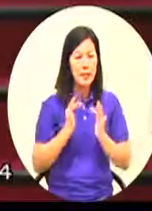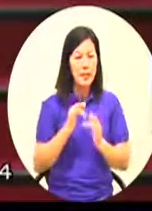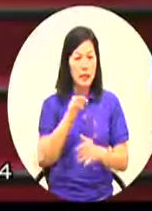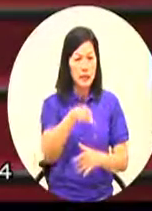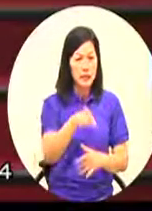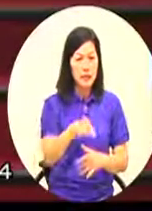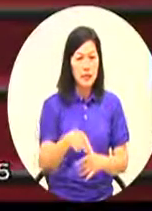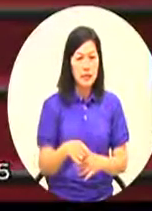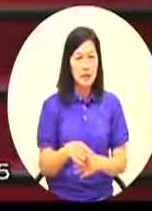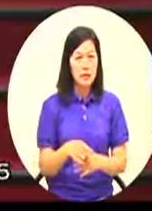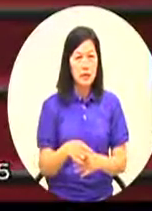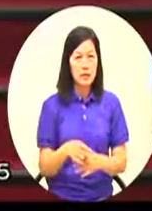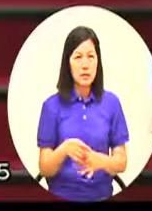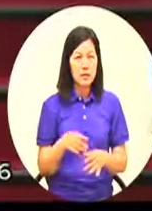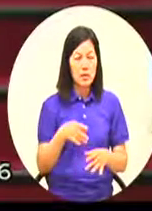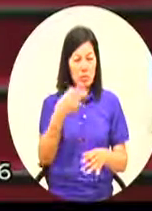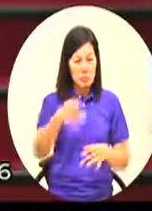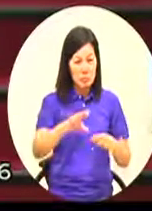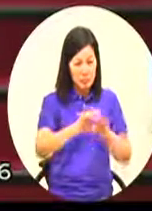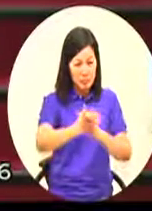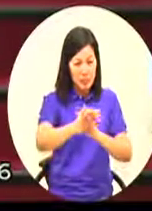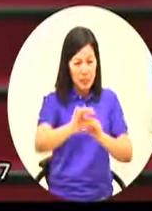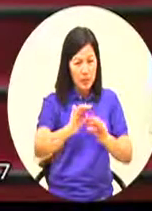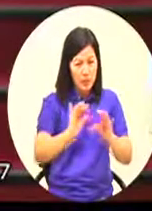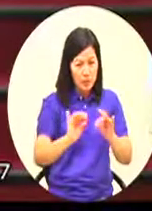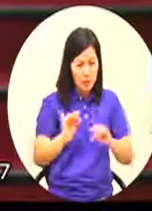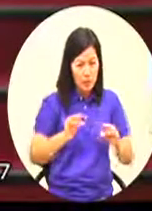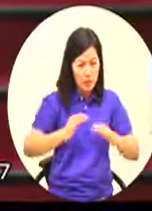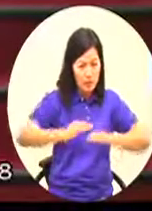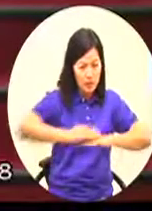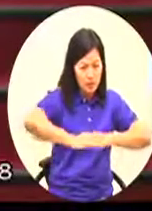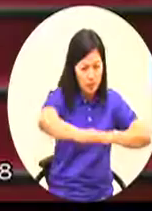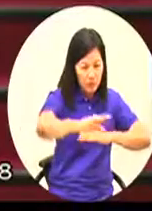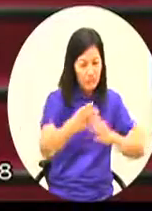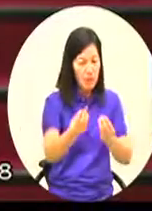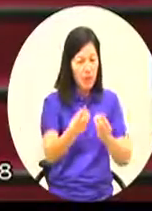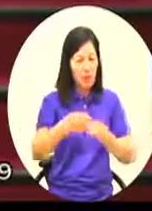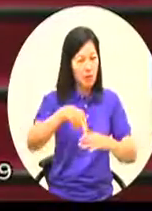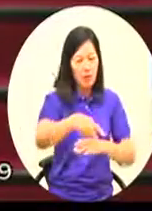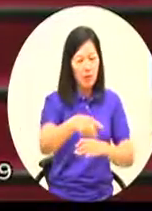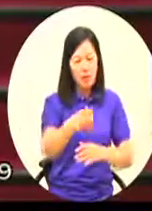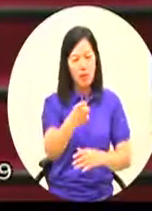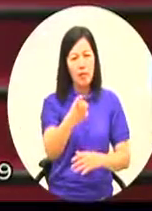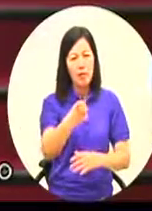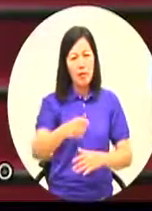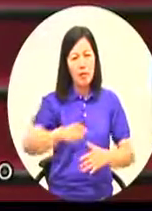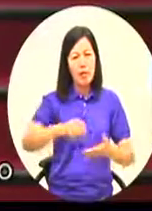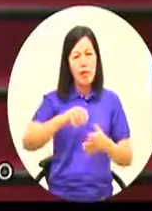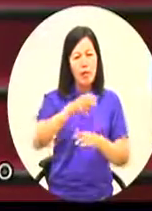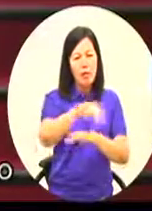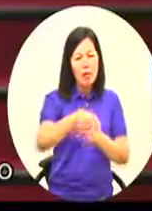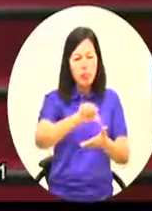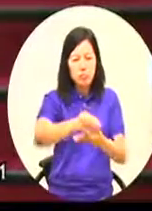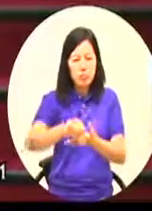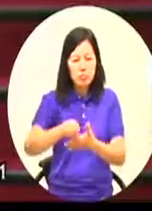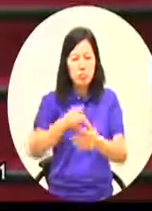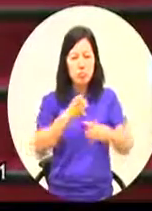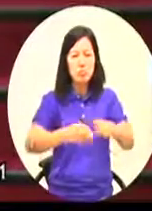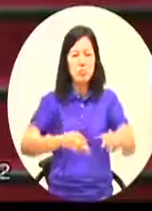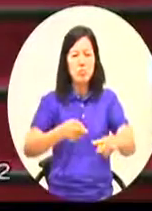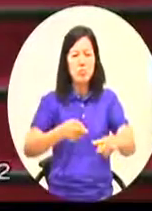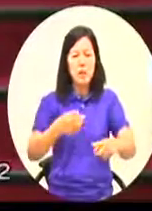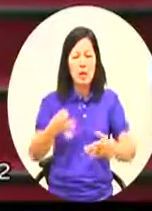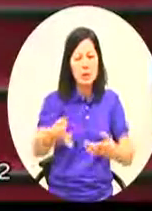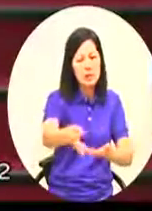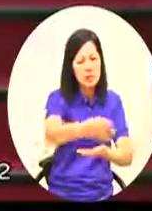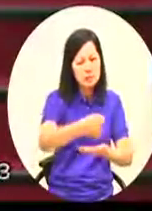没有铺过水泥路面的路段真的不能走，做农的只做到一半，一半的收入都没有办法收，所